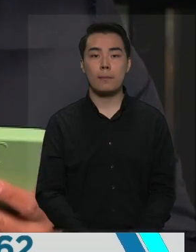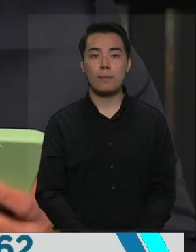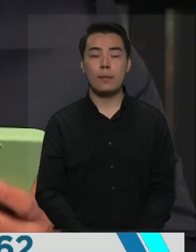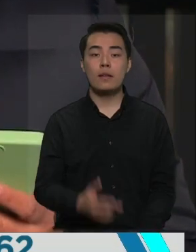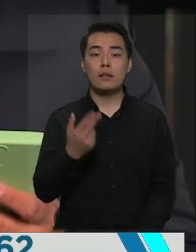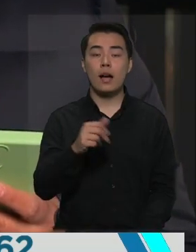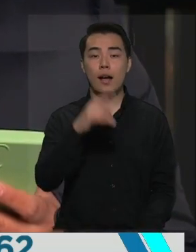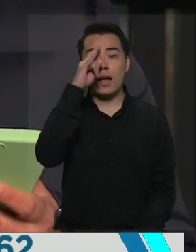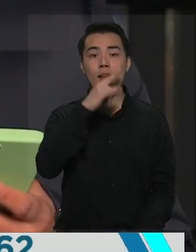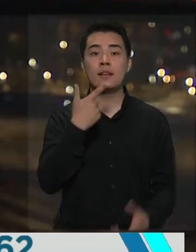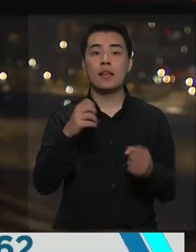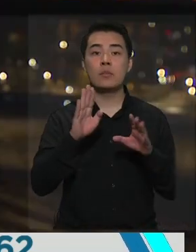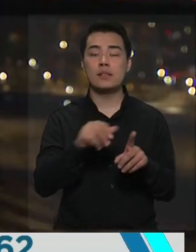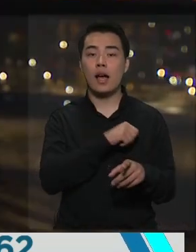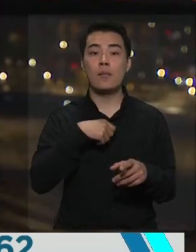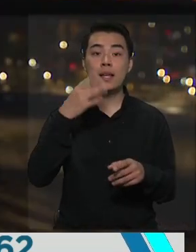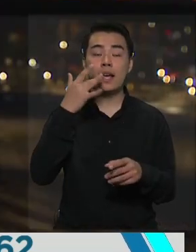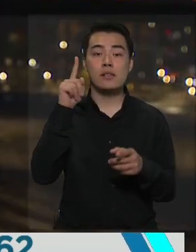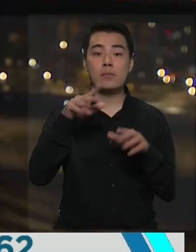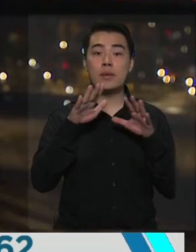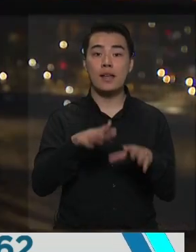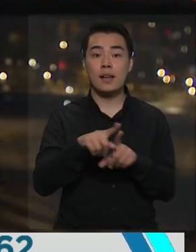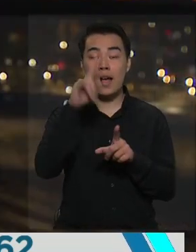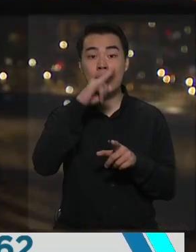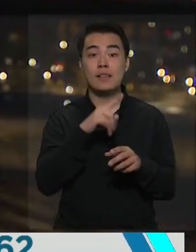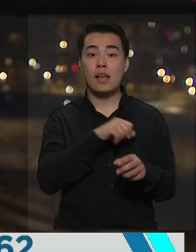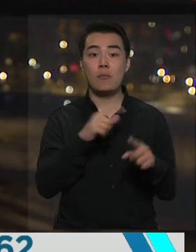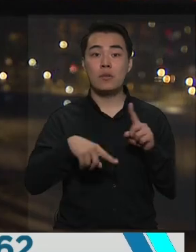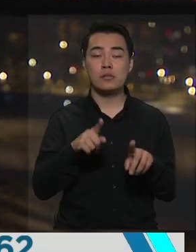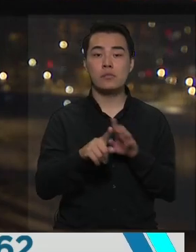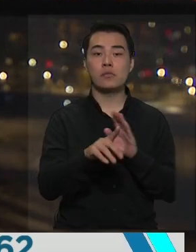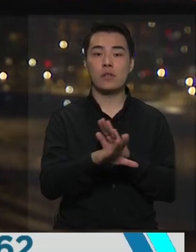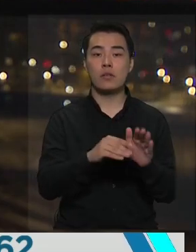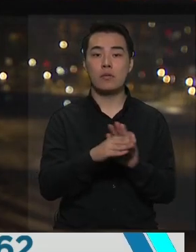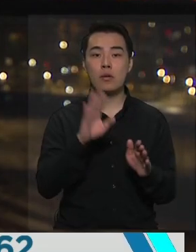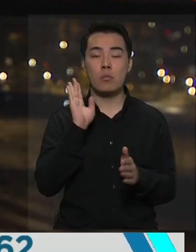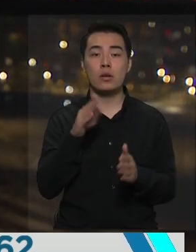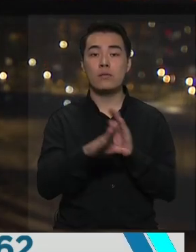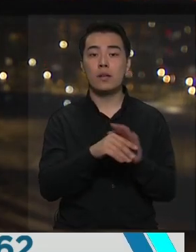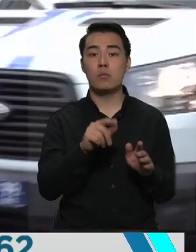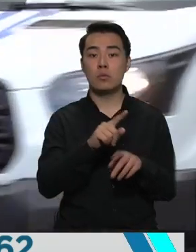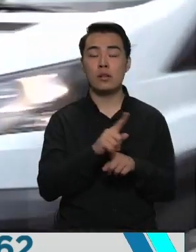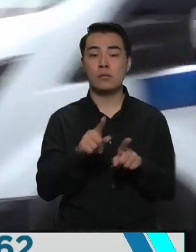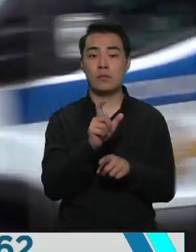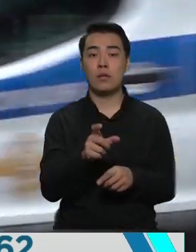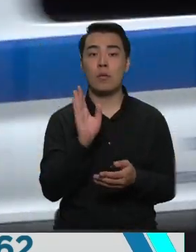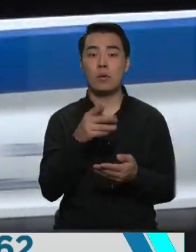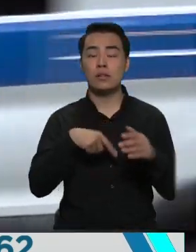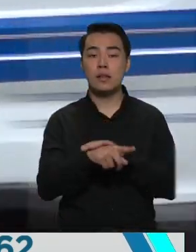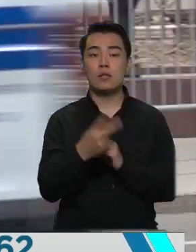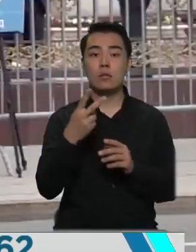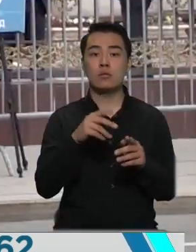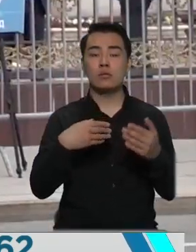Да казахстанцы находящиеся за пределами страны смогут участвовать в выборах депутатов также 72 странах мира